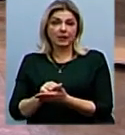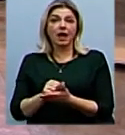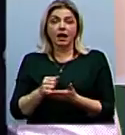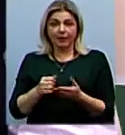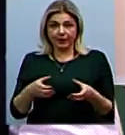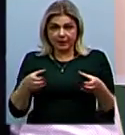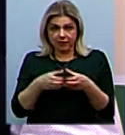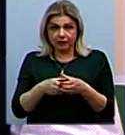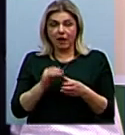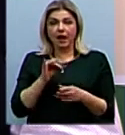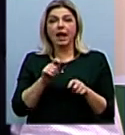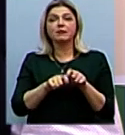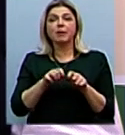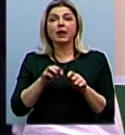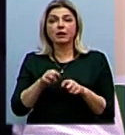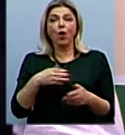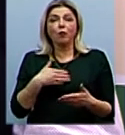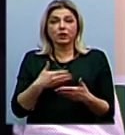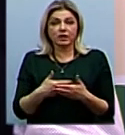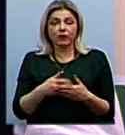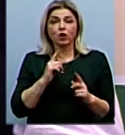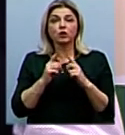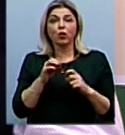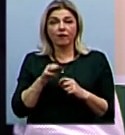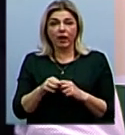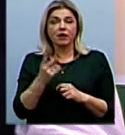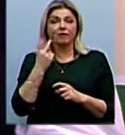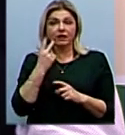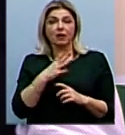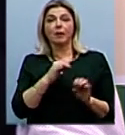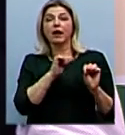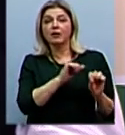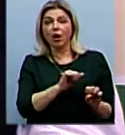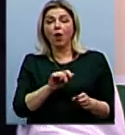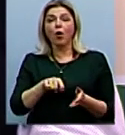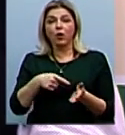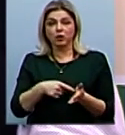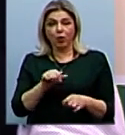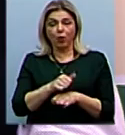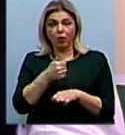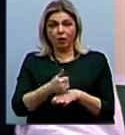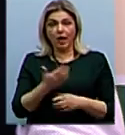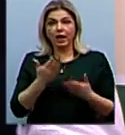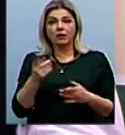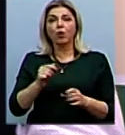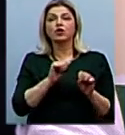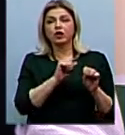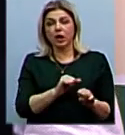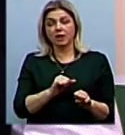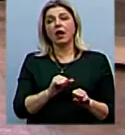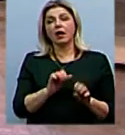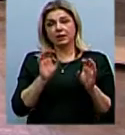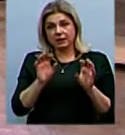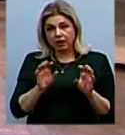и экспертно-общественный совет были на стороне городского голови, если он отстаивал интересы жителей. Дякую, Михайло.